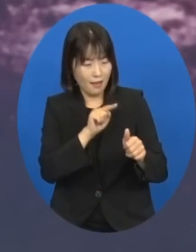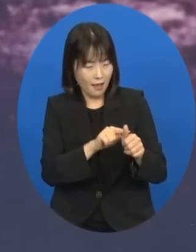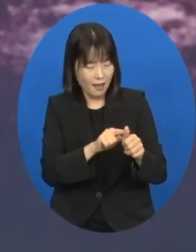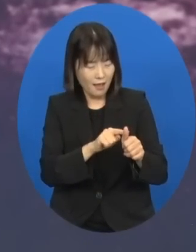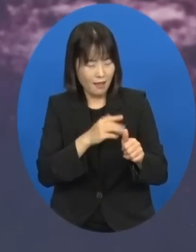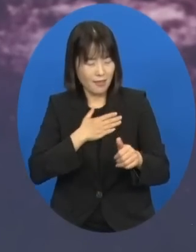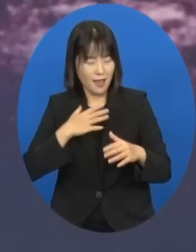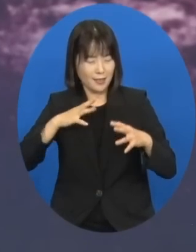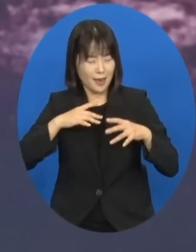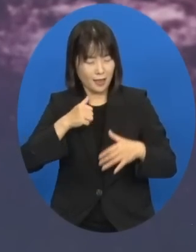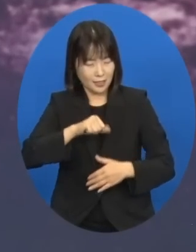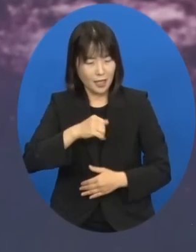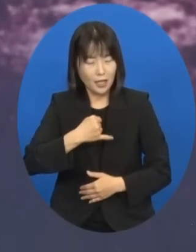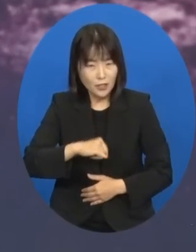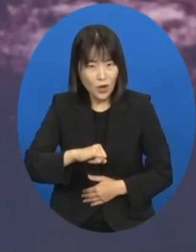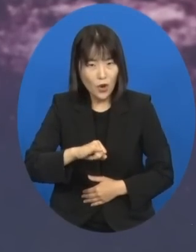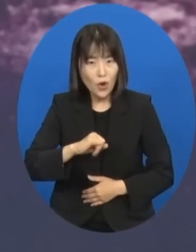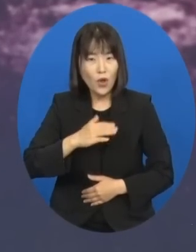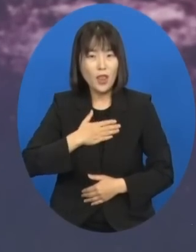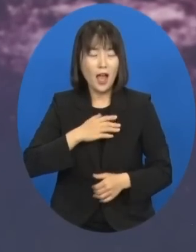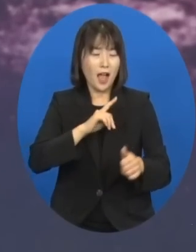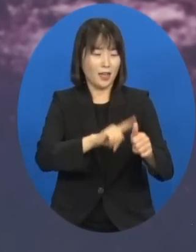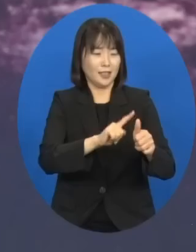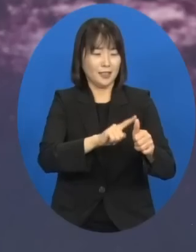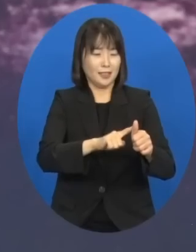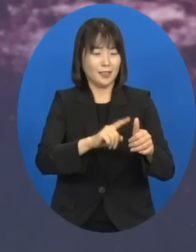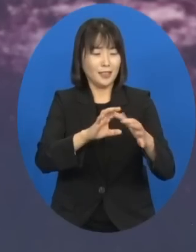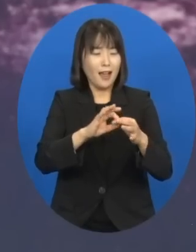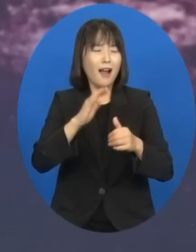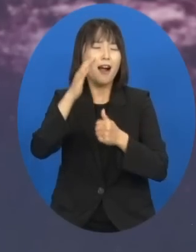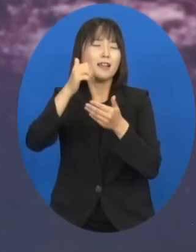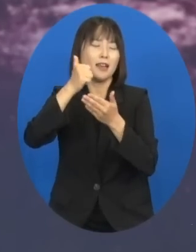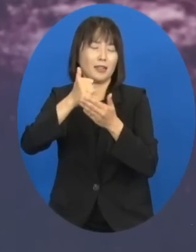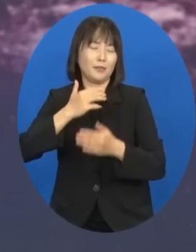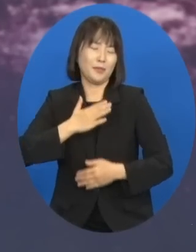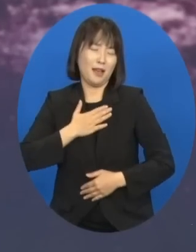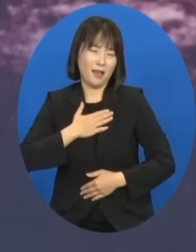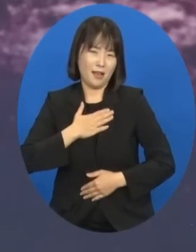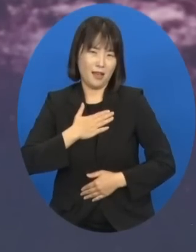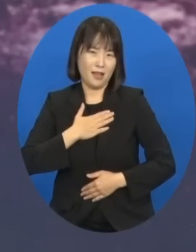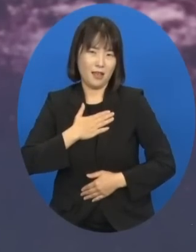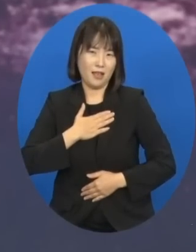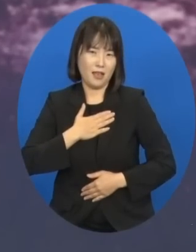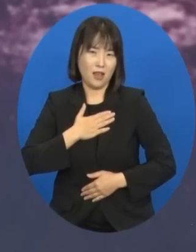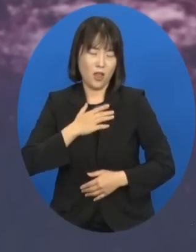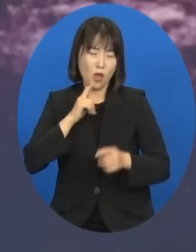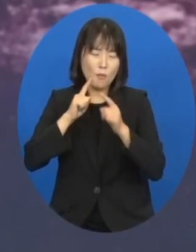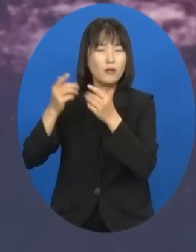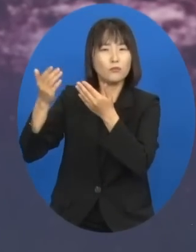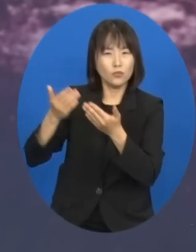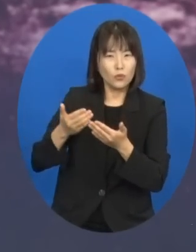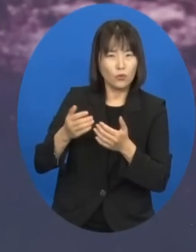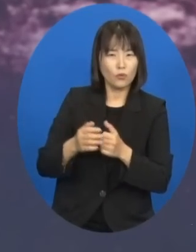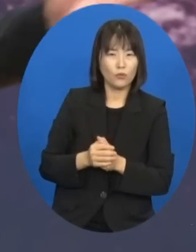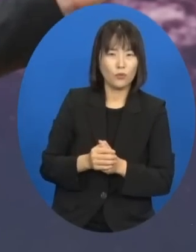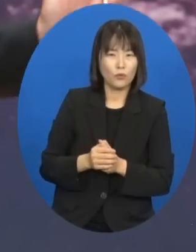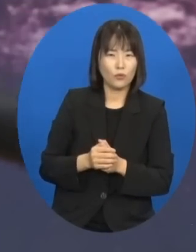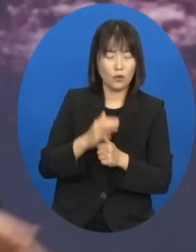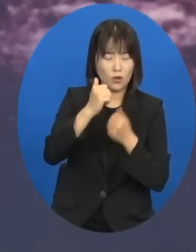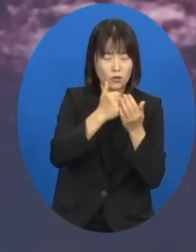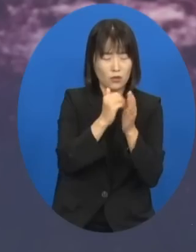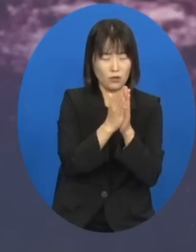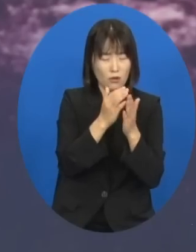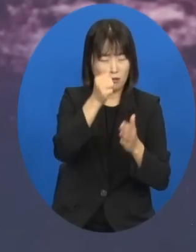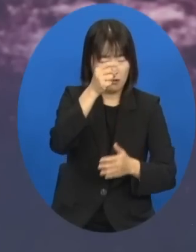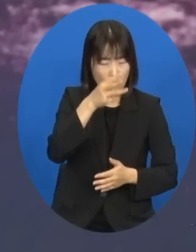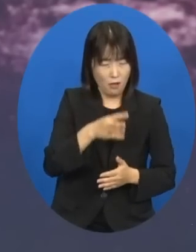자녀고 나는 이삭의 그 이삭의 하나님이라고 라고 말씀하시는 거잖아요. 이게 여러분 한두 번이 아닙니다. 성경에 어마어마하게 많이